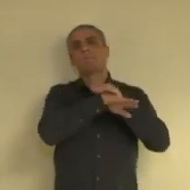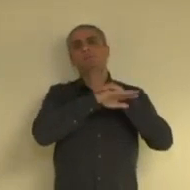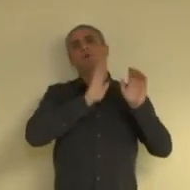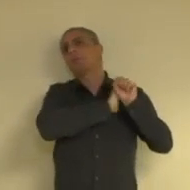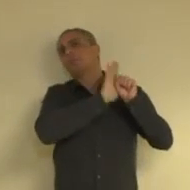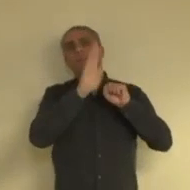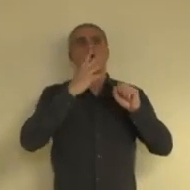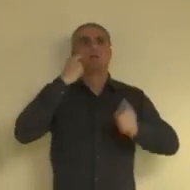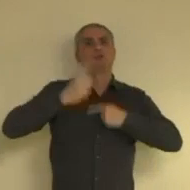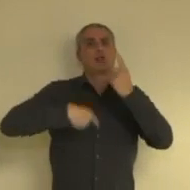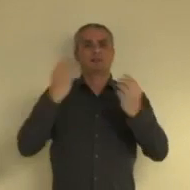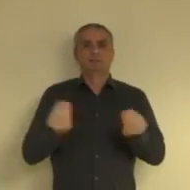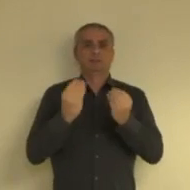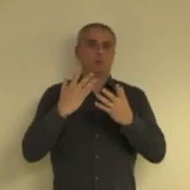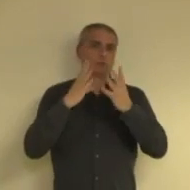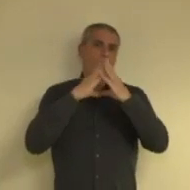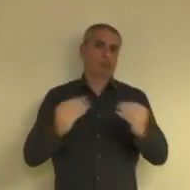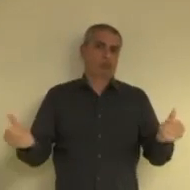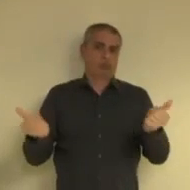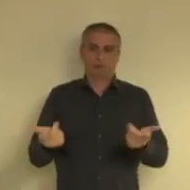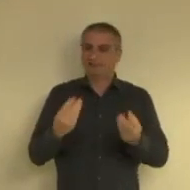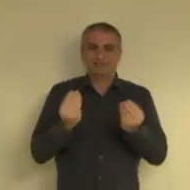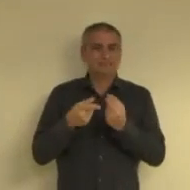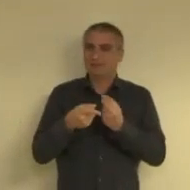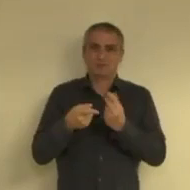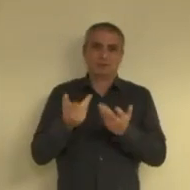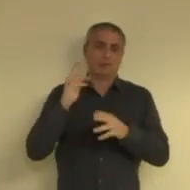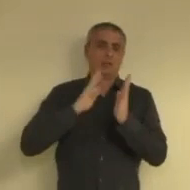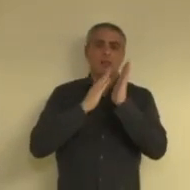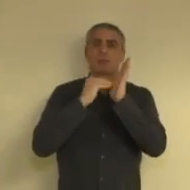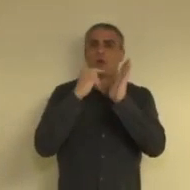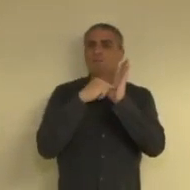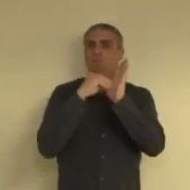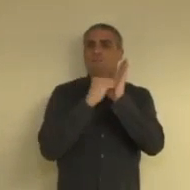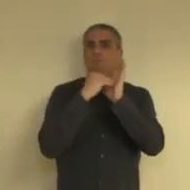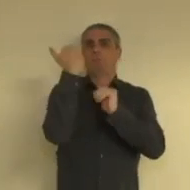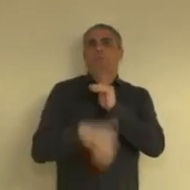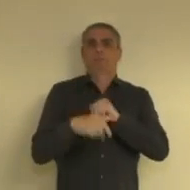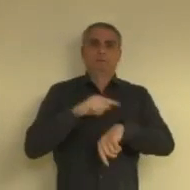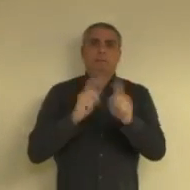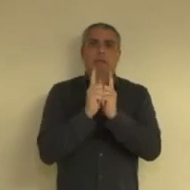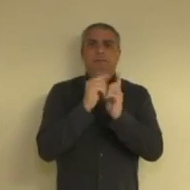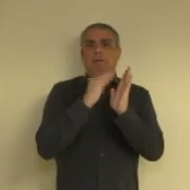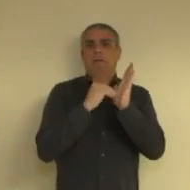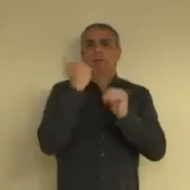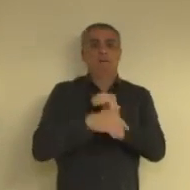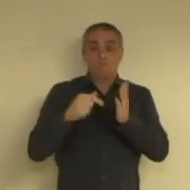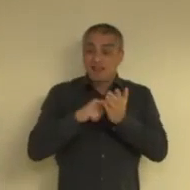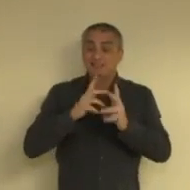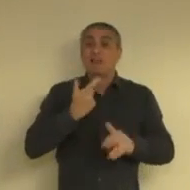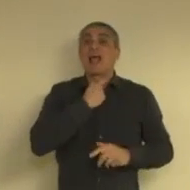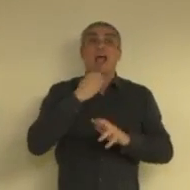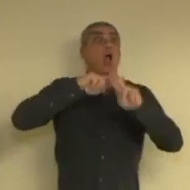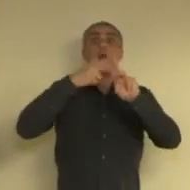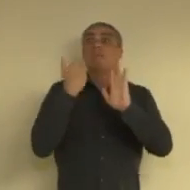מלאים במשך שנים בציוד מתכלה, ציוד שפג תוקפו תוך זמן קצר. ובכן, במצב של